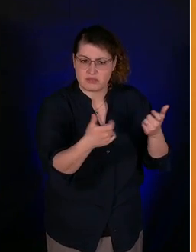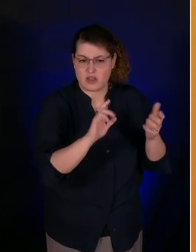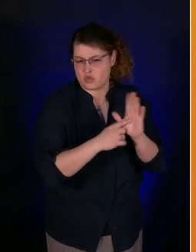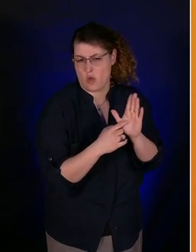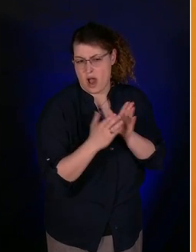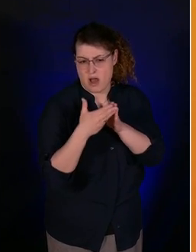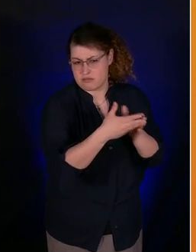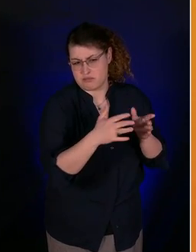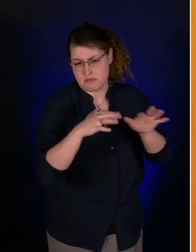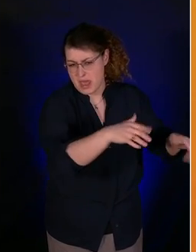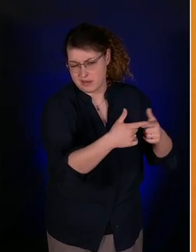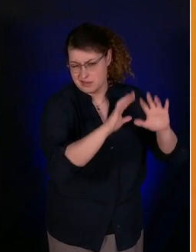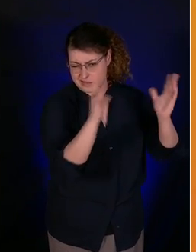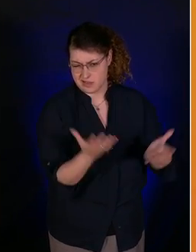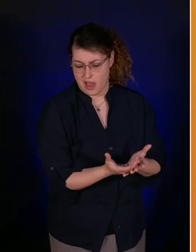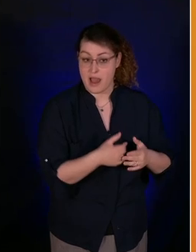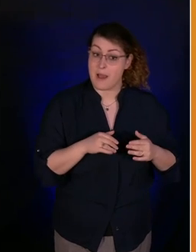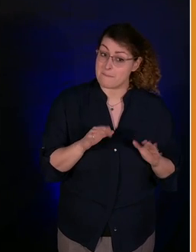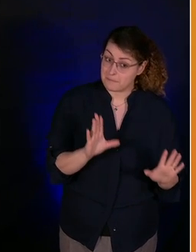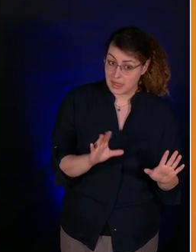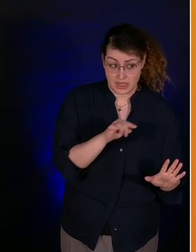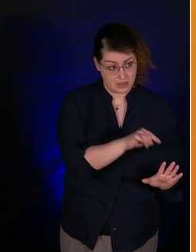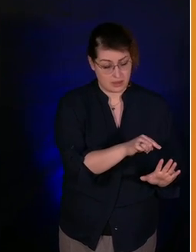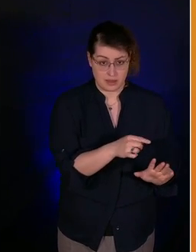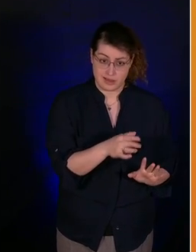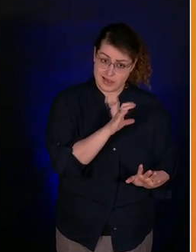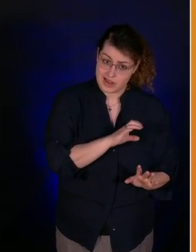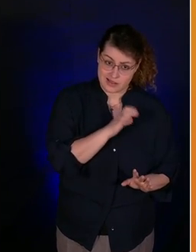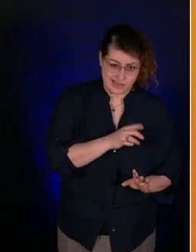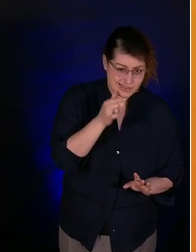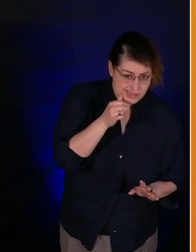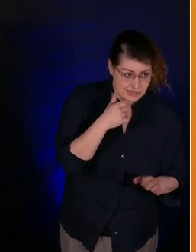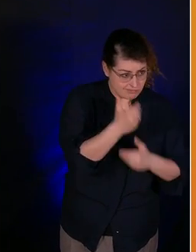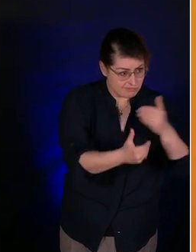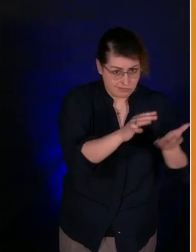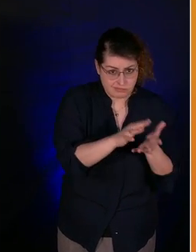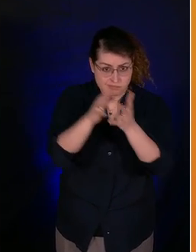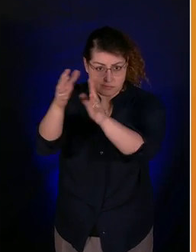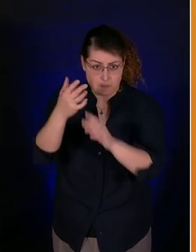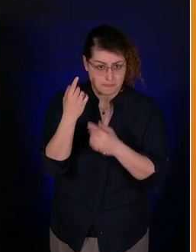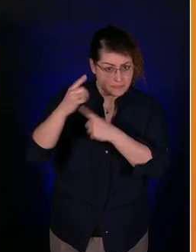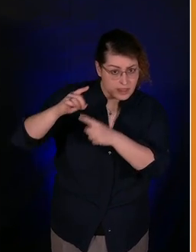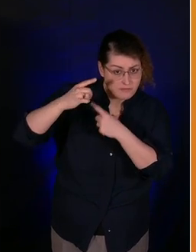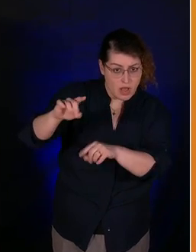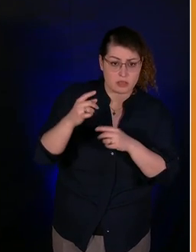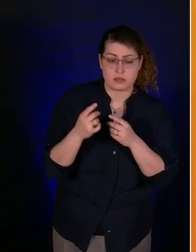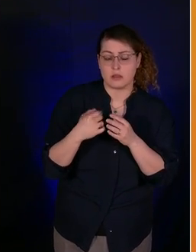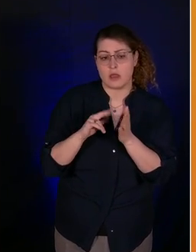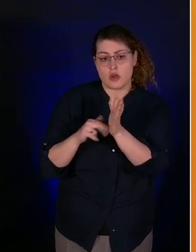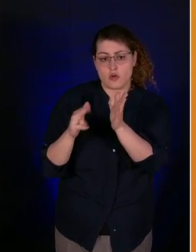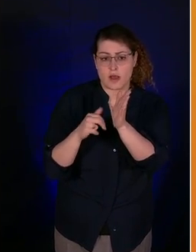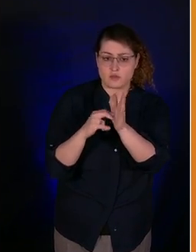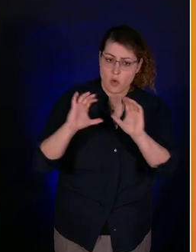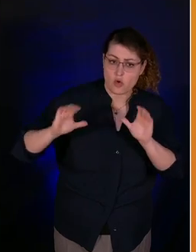mais également s'efforce de faire respecter, progresser et défendre nos conventions collectives.